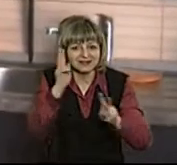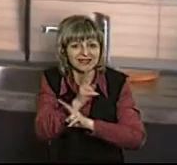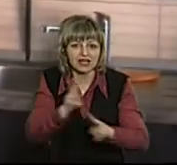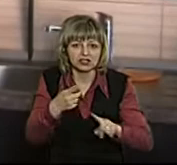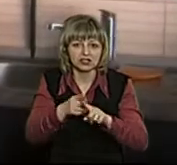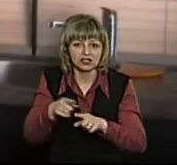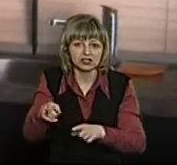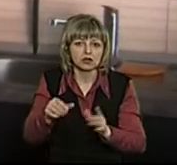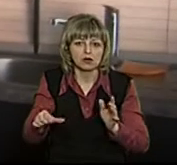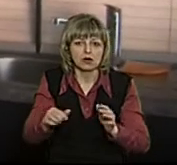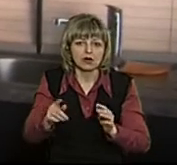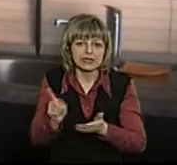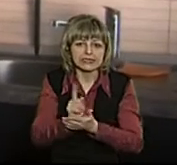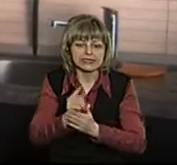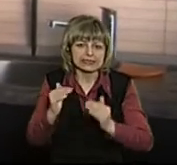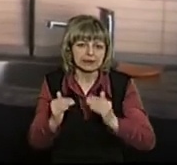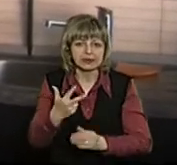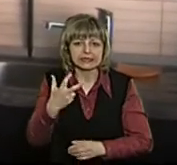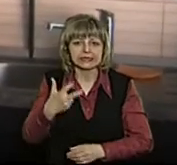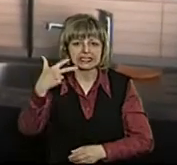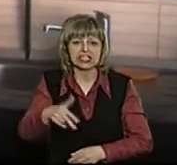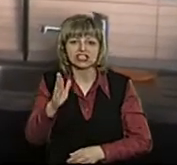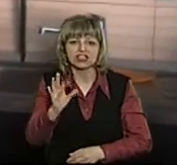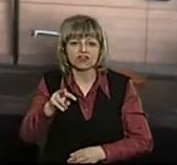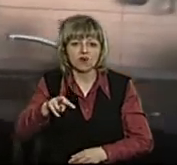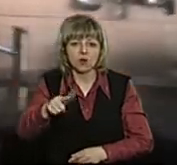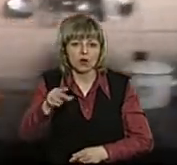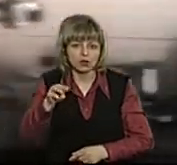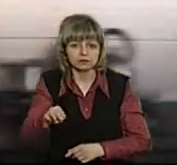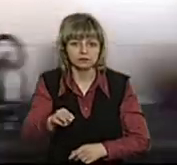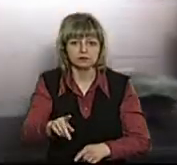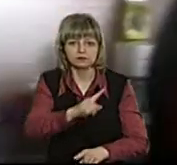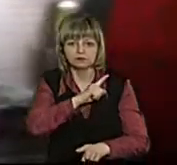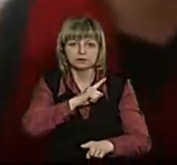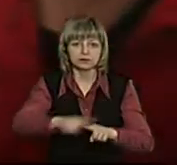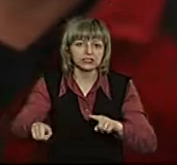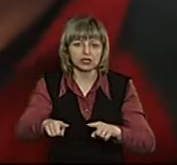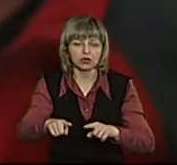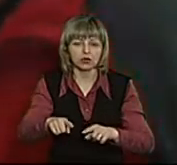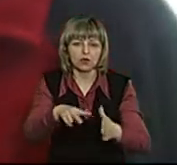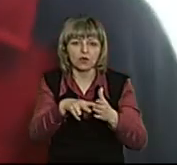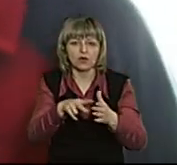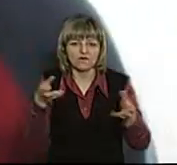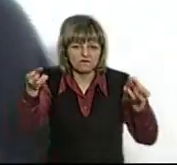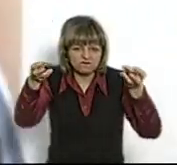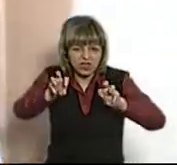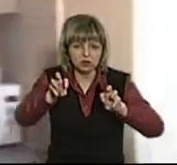цьому стабілізаторі 330 вольт. То бисненько, але виключив